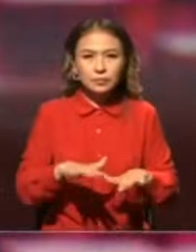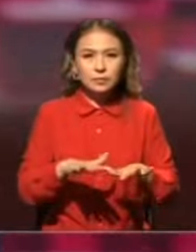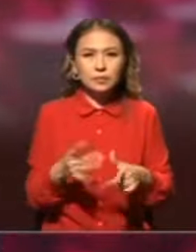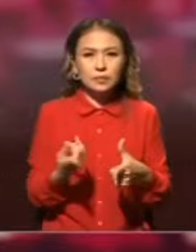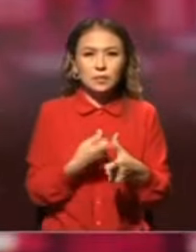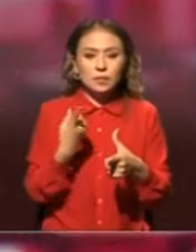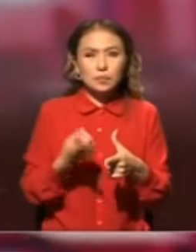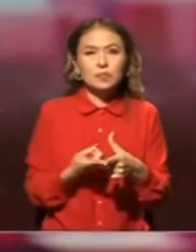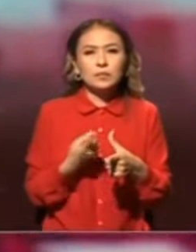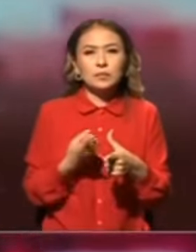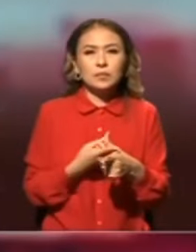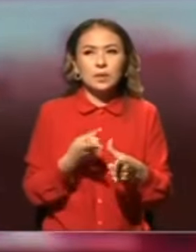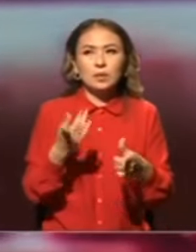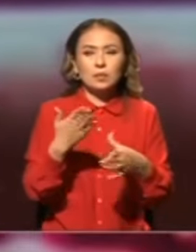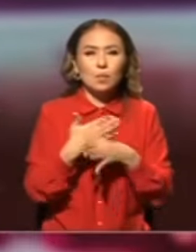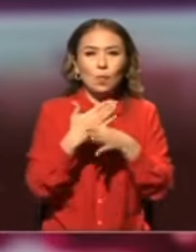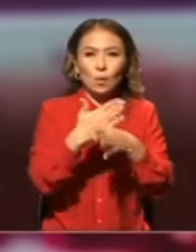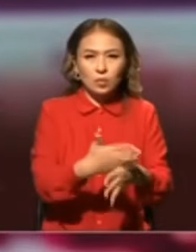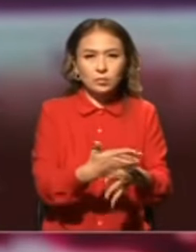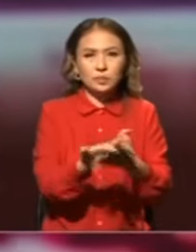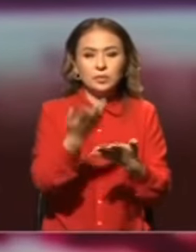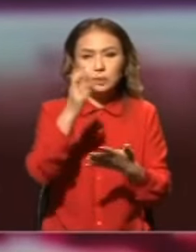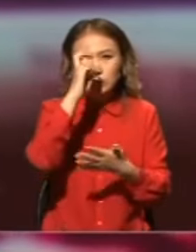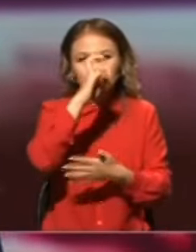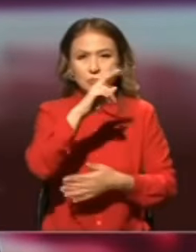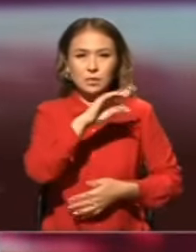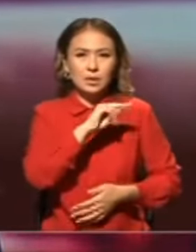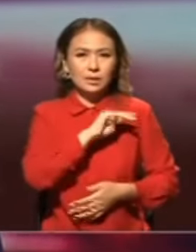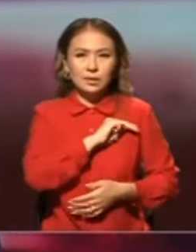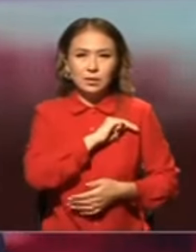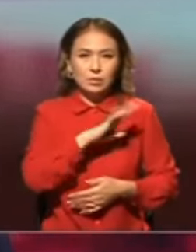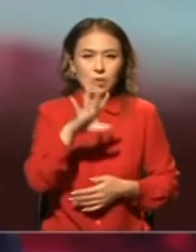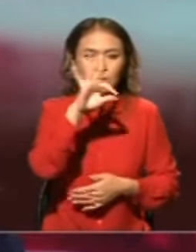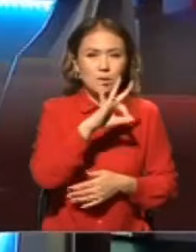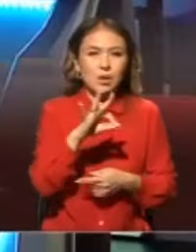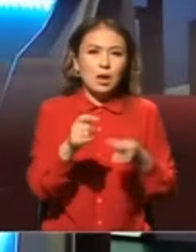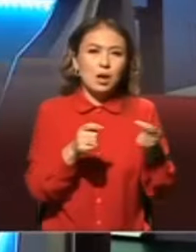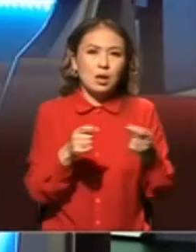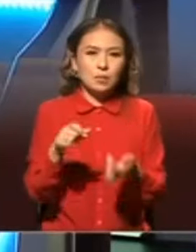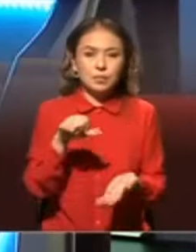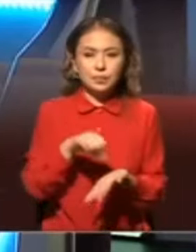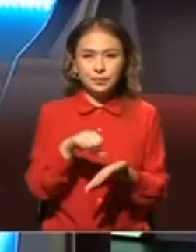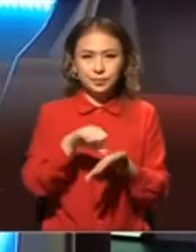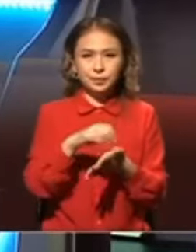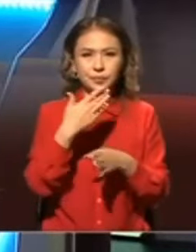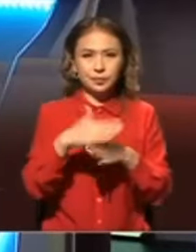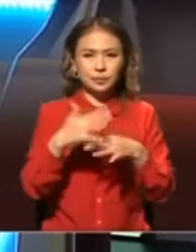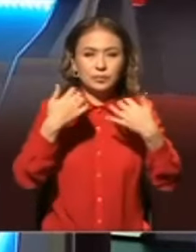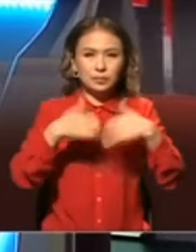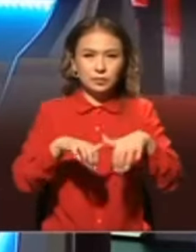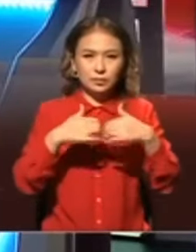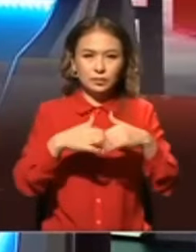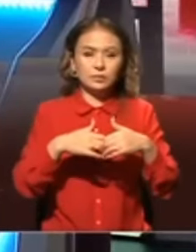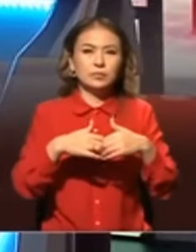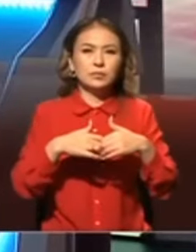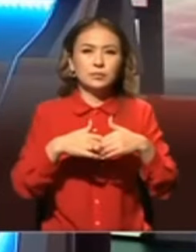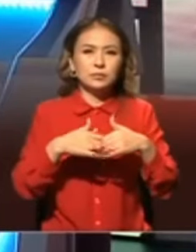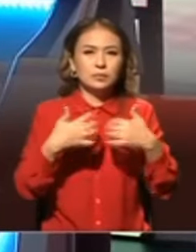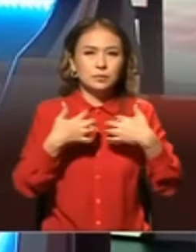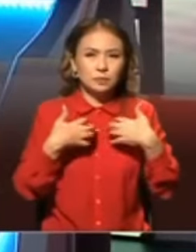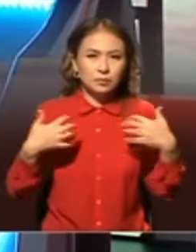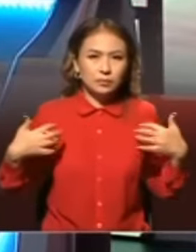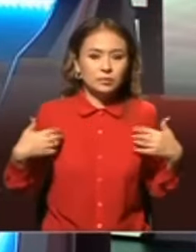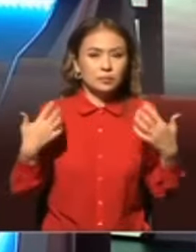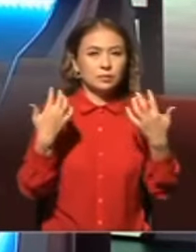атаулы әлеуметтік көмек алушылар жұмыссыздар санынан әкімдіктердің ортаға түсуі жаңағы есебінен оларға мал есебінен